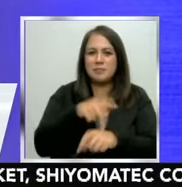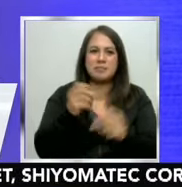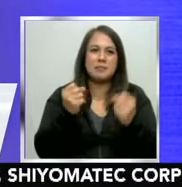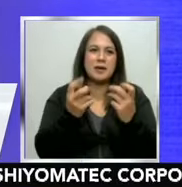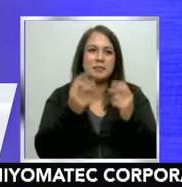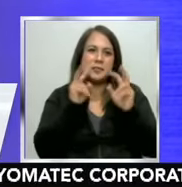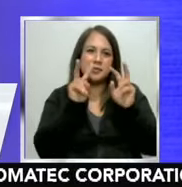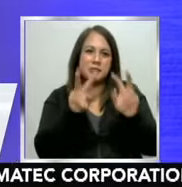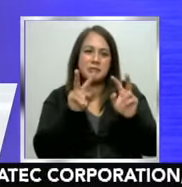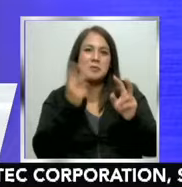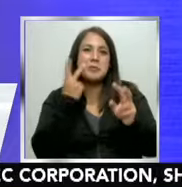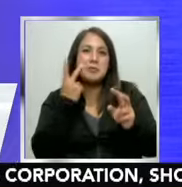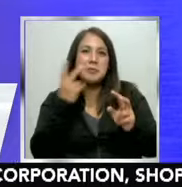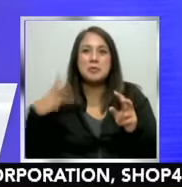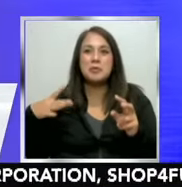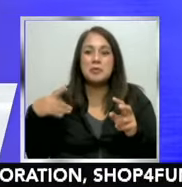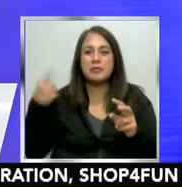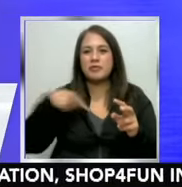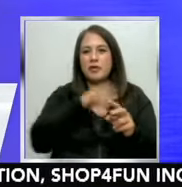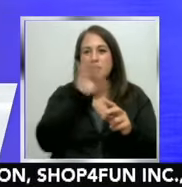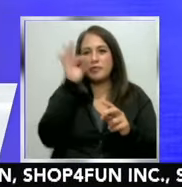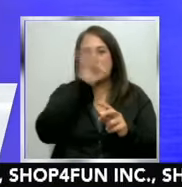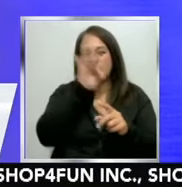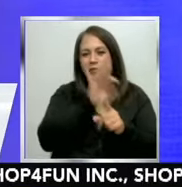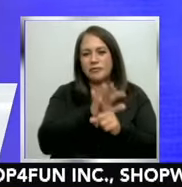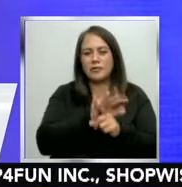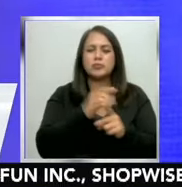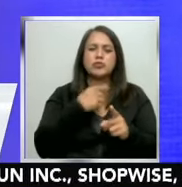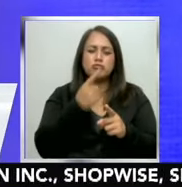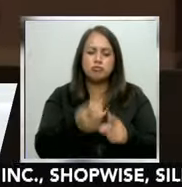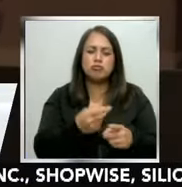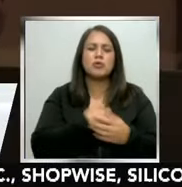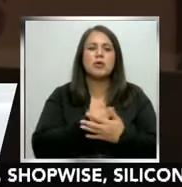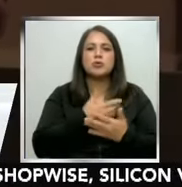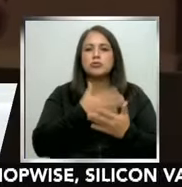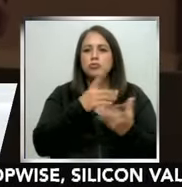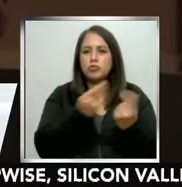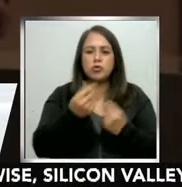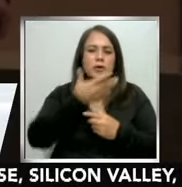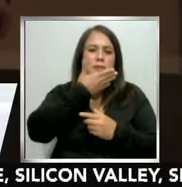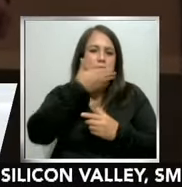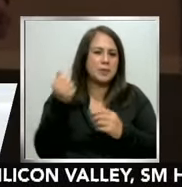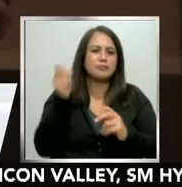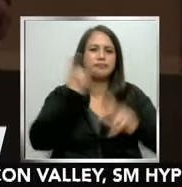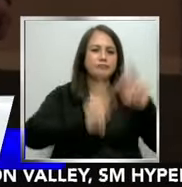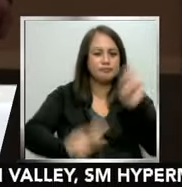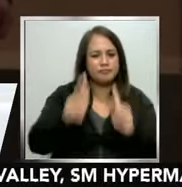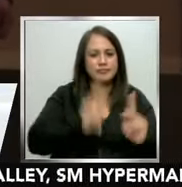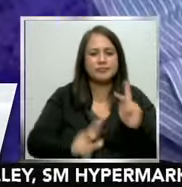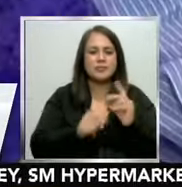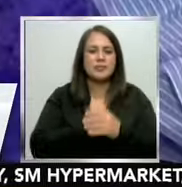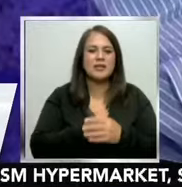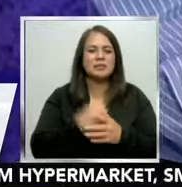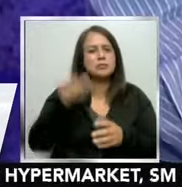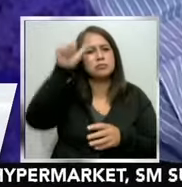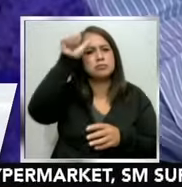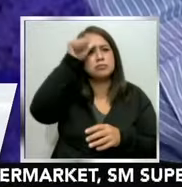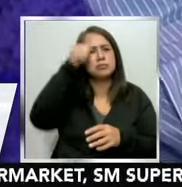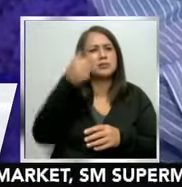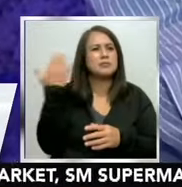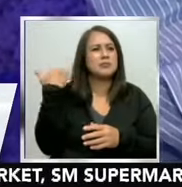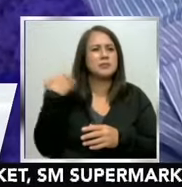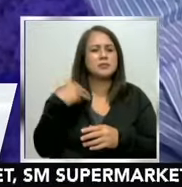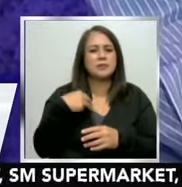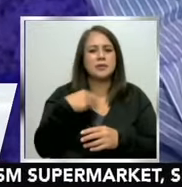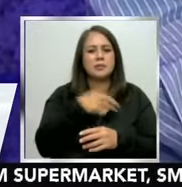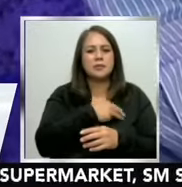mga Filipino fans. Kaya ibibigay po namin talaga yung best performance. Natatandaan pa rin daw ng ilang miyembro ang ilang